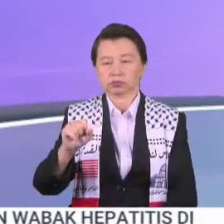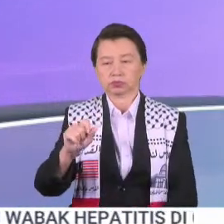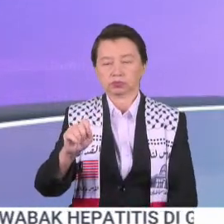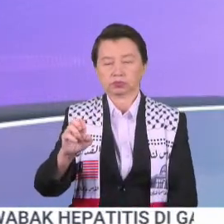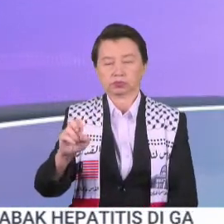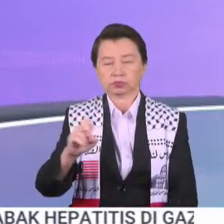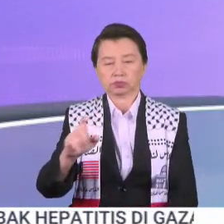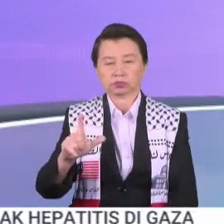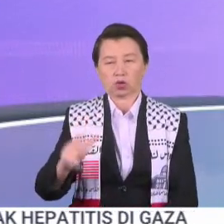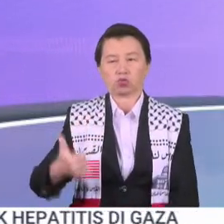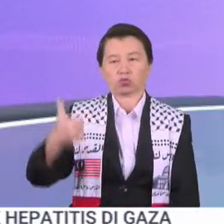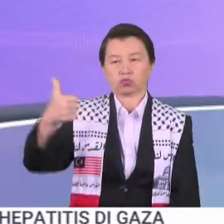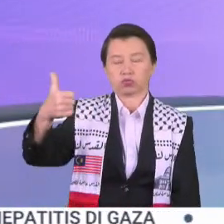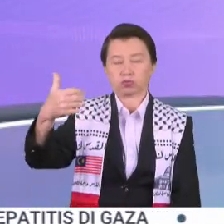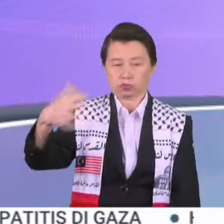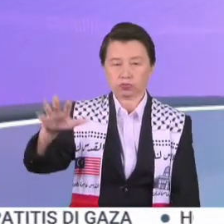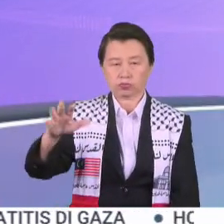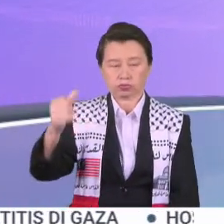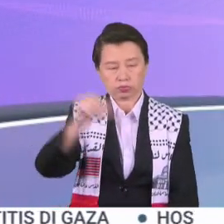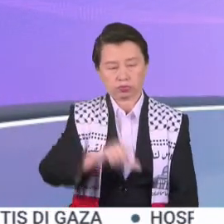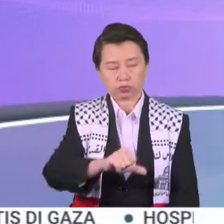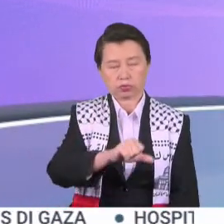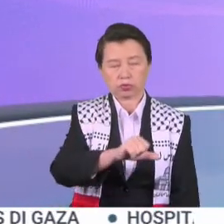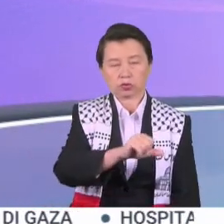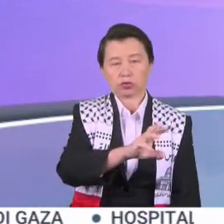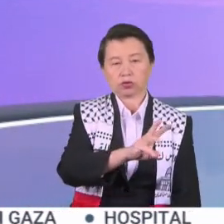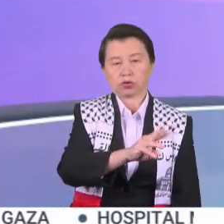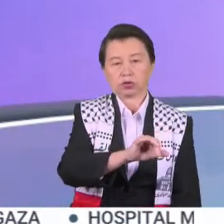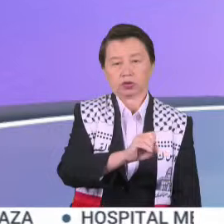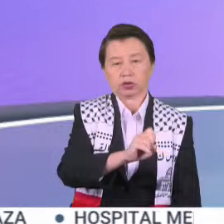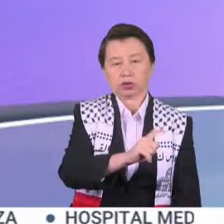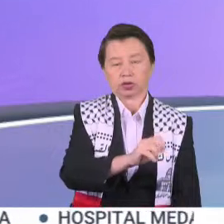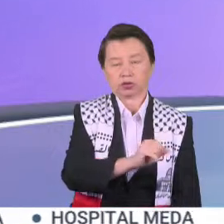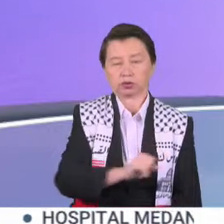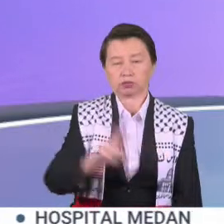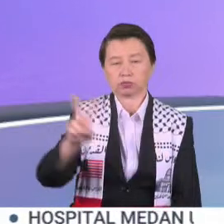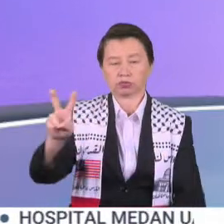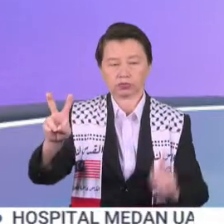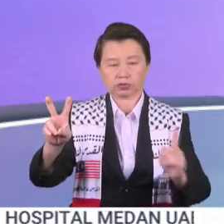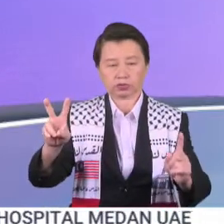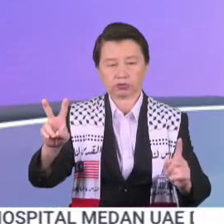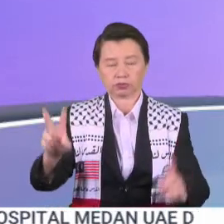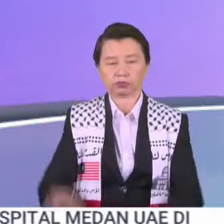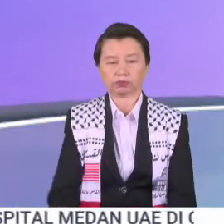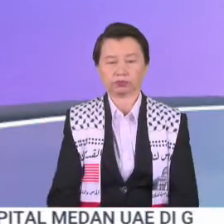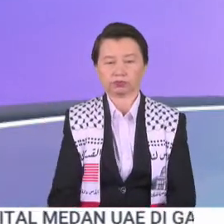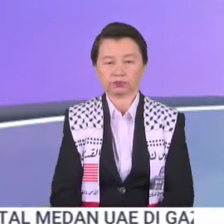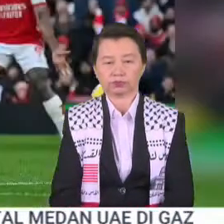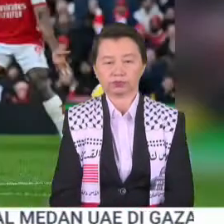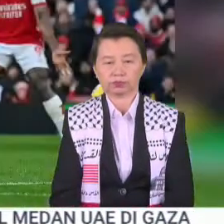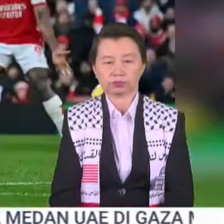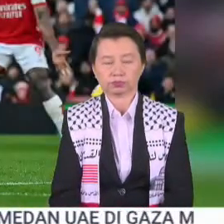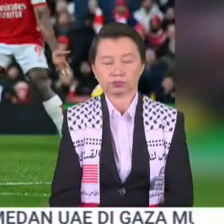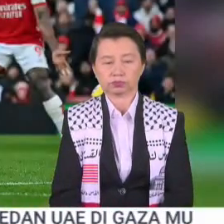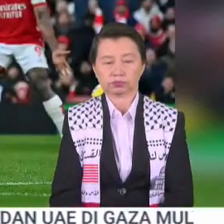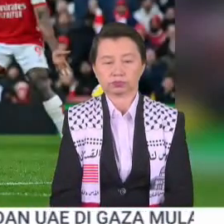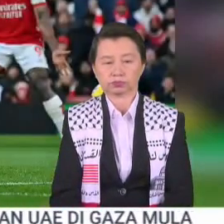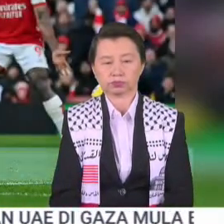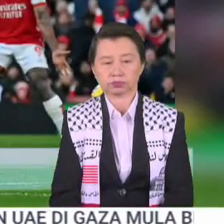di puncak Liga selepas menundukkan Wolverhampton Wanderers 2-1 di Stadium Emirates.